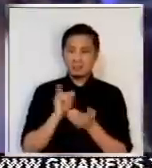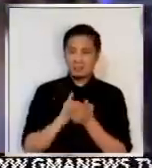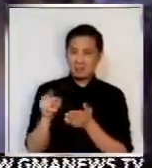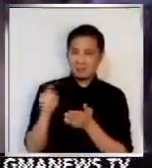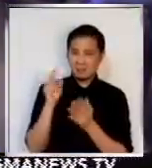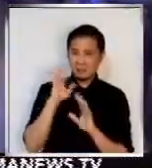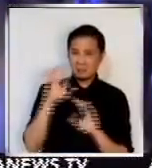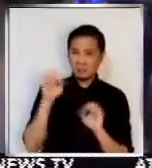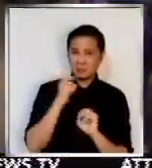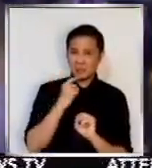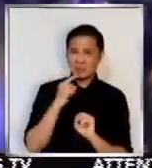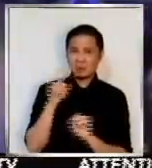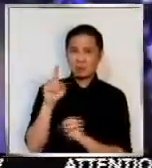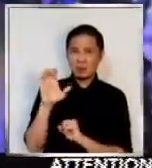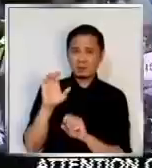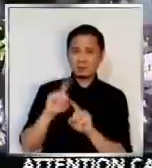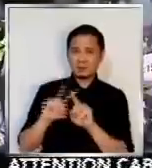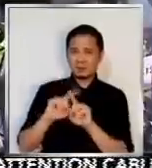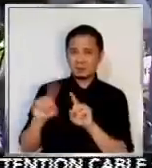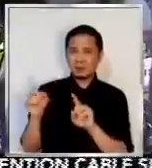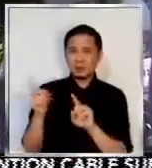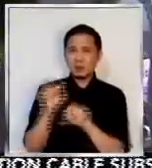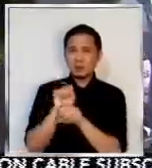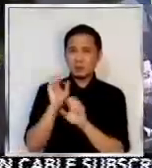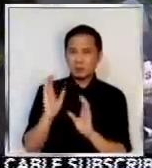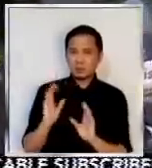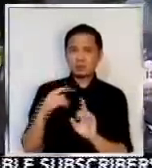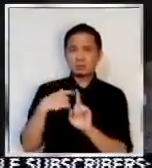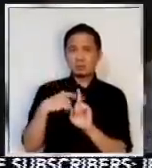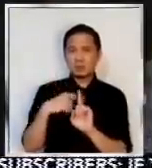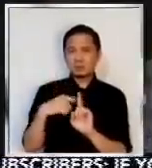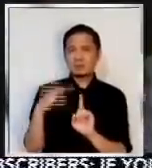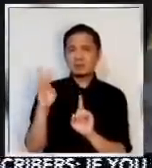Group at 40 motorcycle unit ang ipinakalat sa